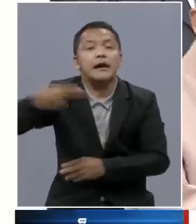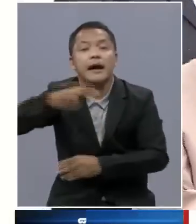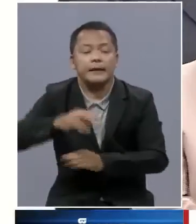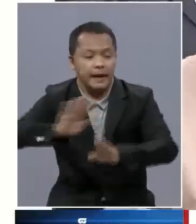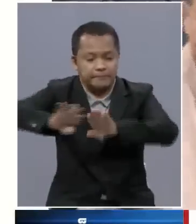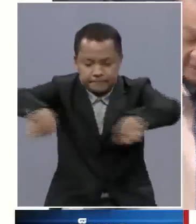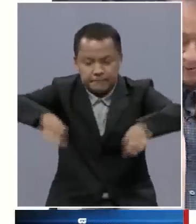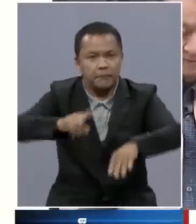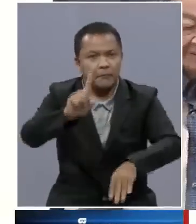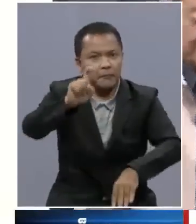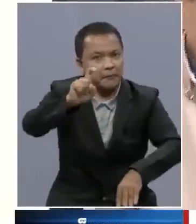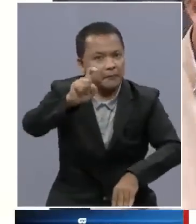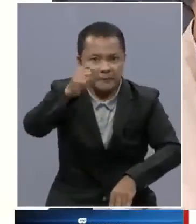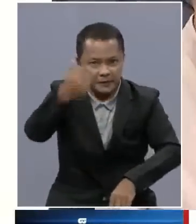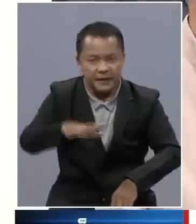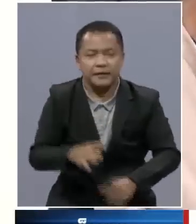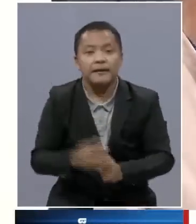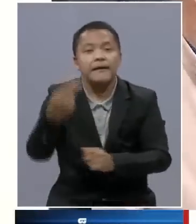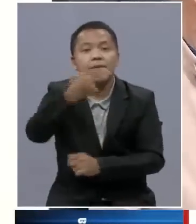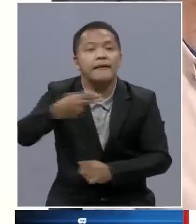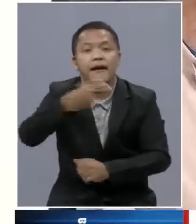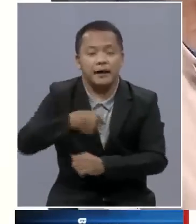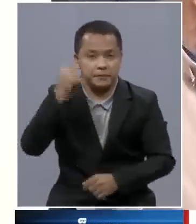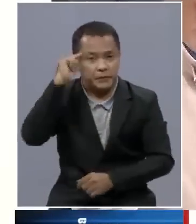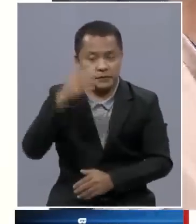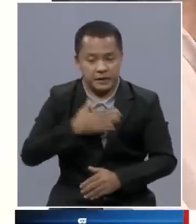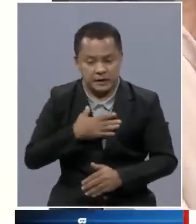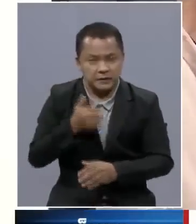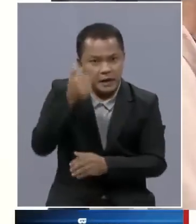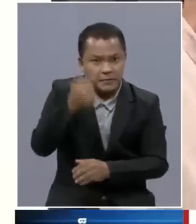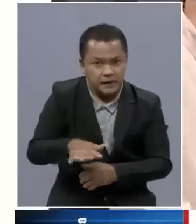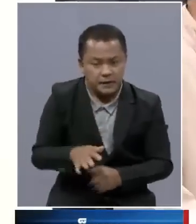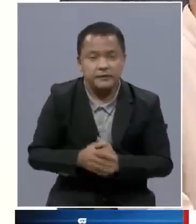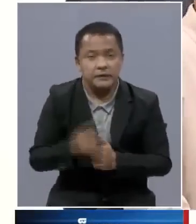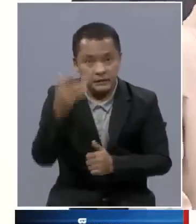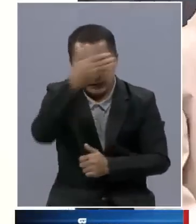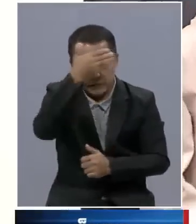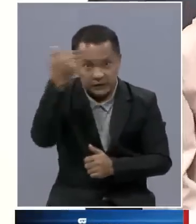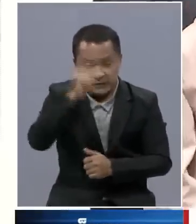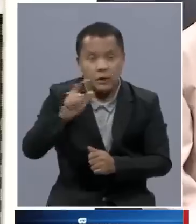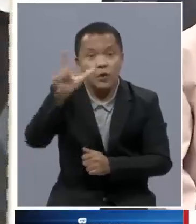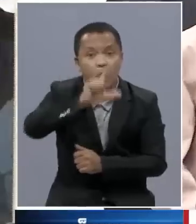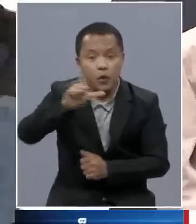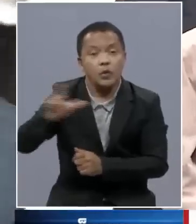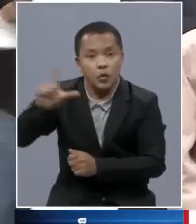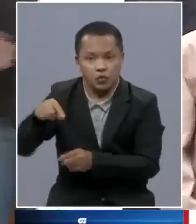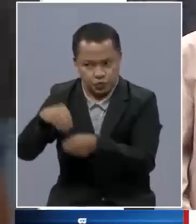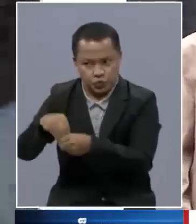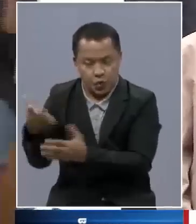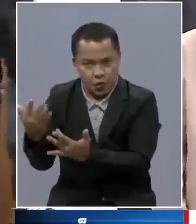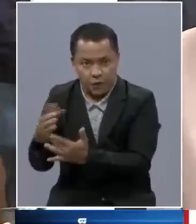ทับจะไหวกันหรือน ี ่หลานเองก็ยังไม่รู้ว่าตัวเองจะเอารอดไหมอย่าลืมว่าบรรดาลุงอำนาจเก่าจ้องจะ